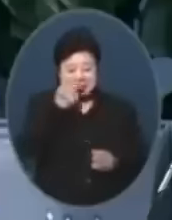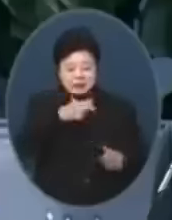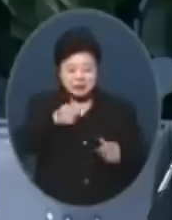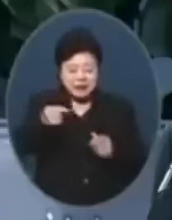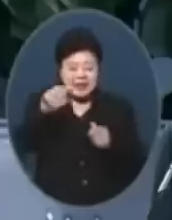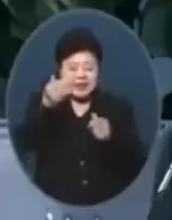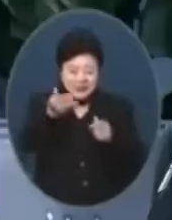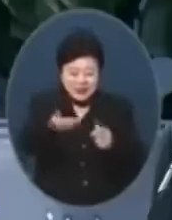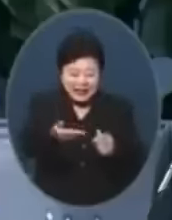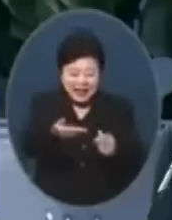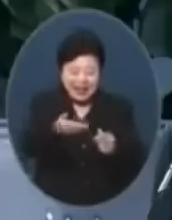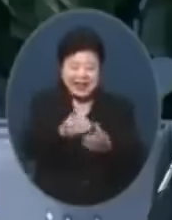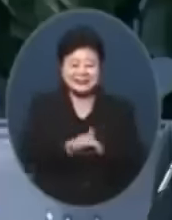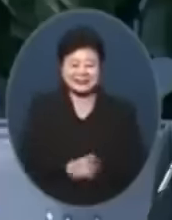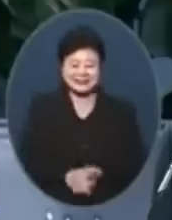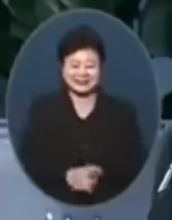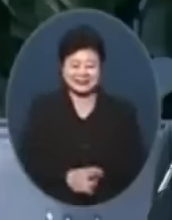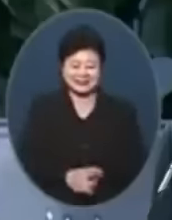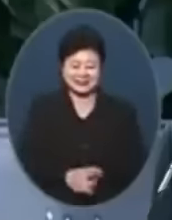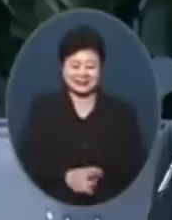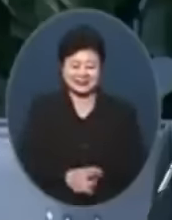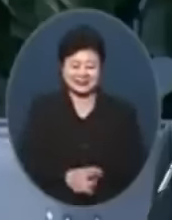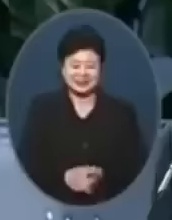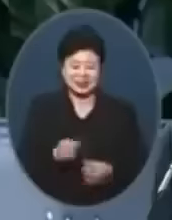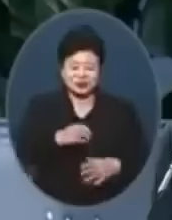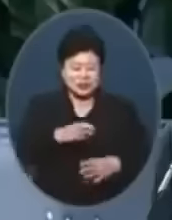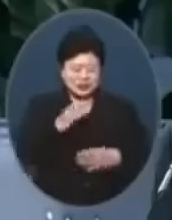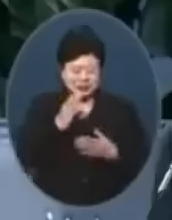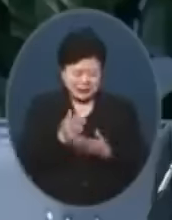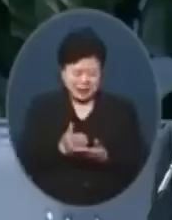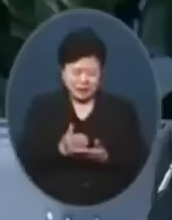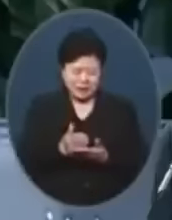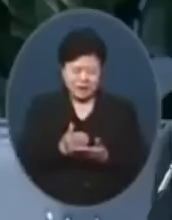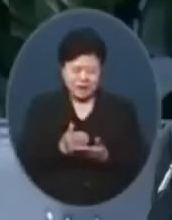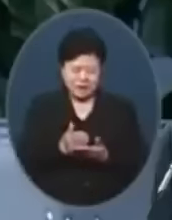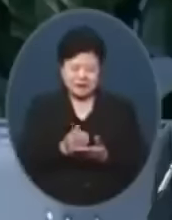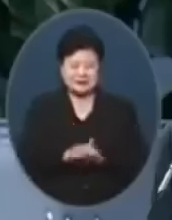구원하게 하셨나니 두려워하지 마시라.